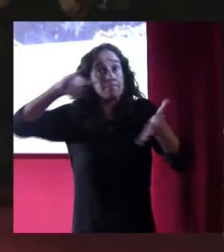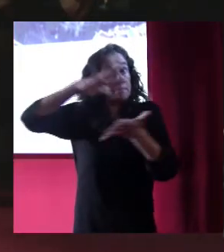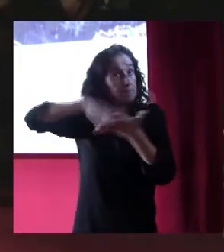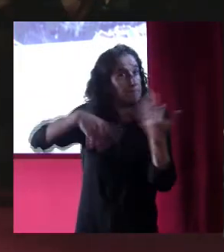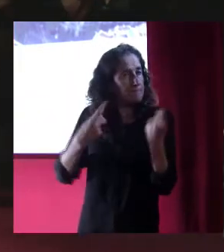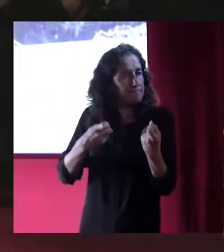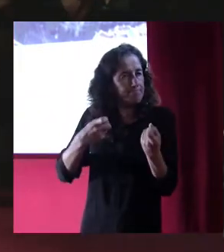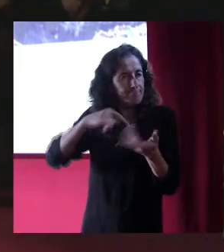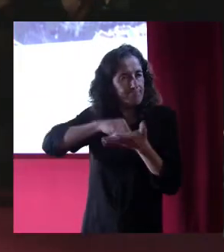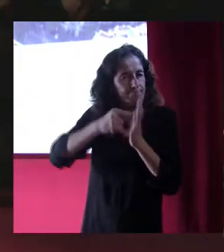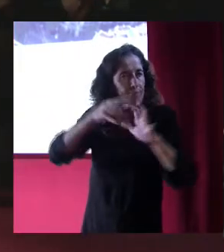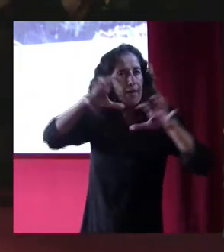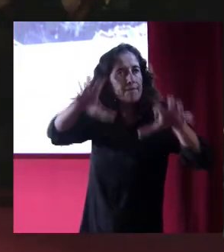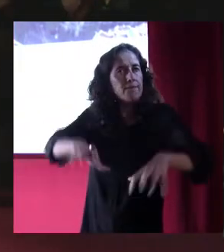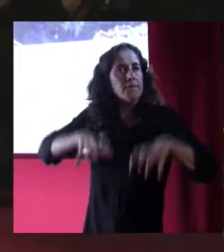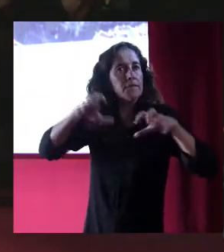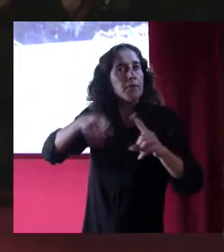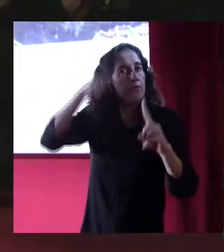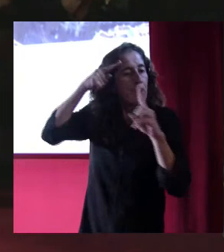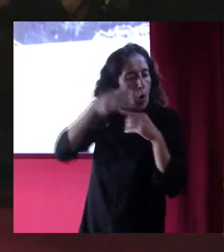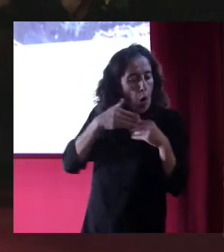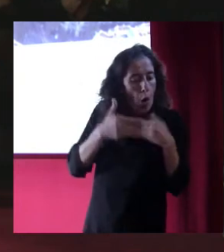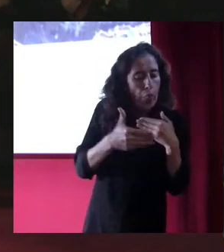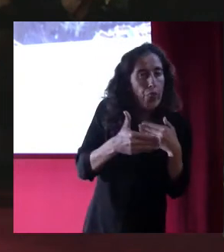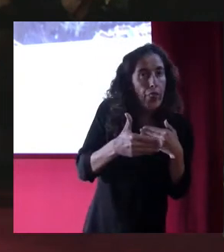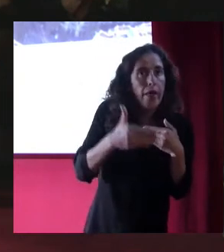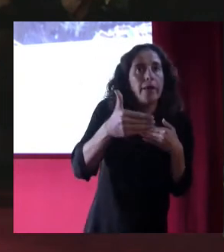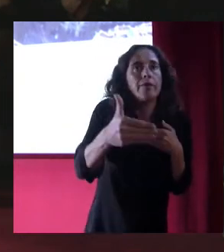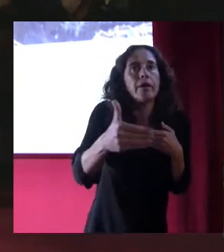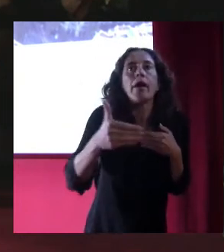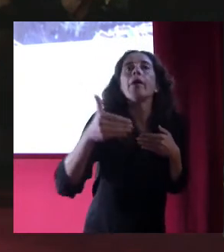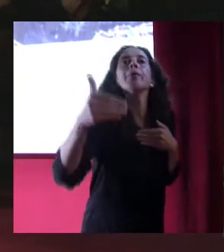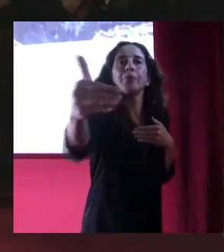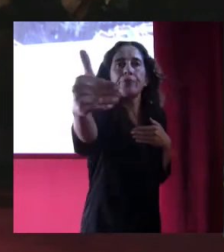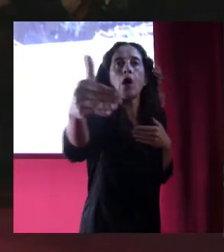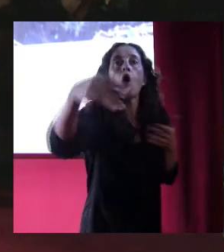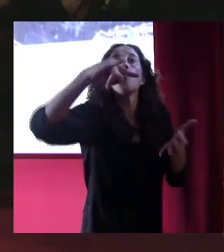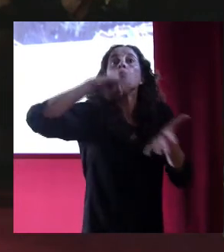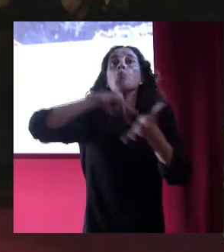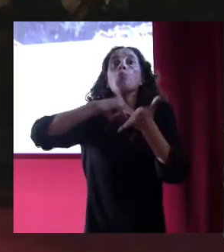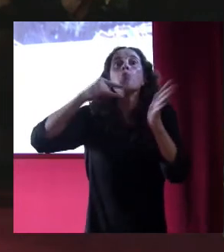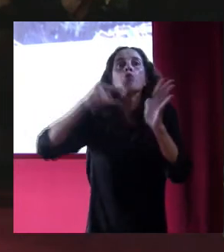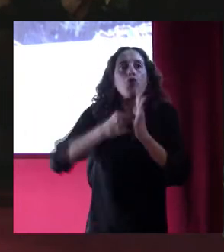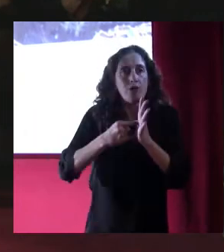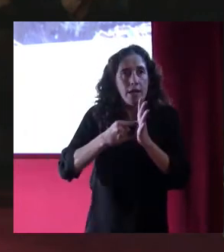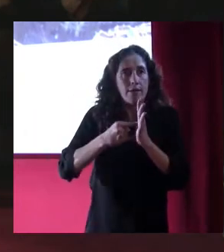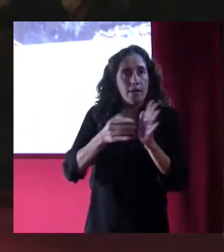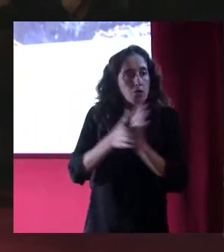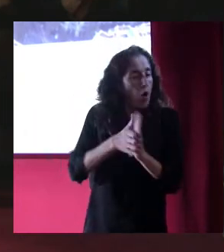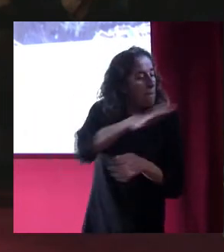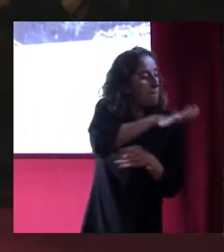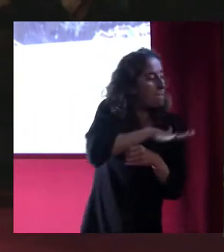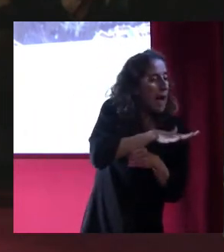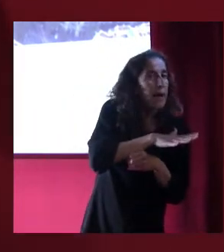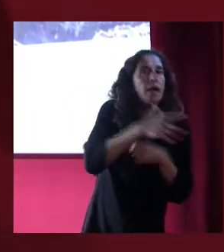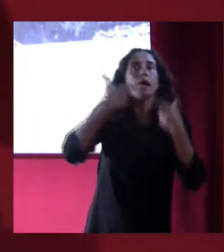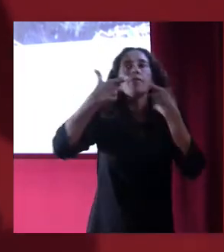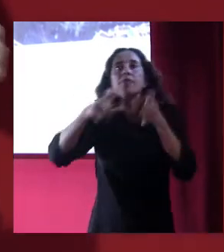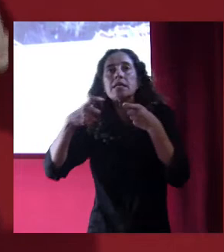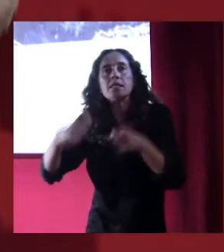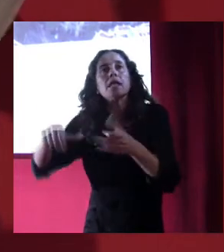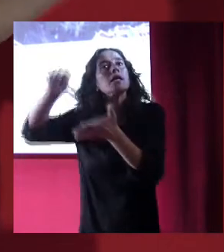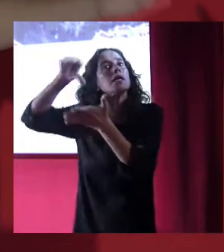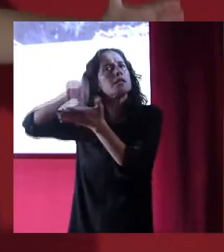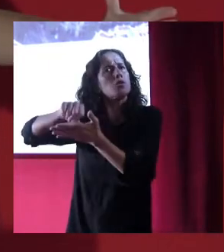ambiciós, amb objectius a curt, mig i llarg termini, amb projectes que siguin de l'escala de barri, de districte, de